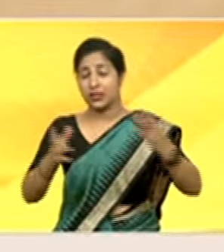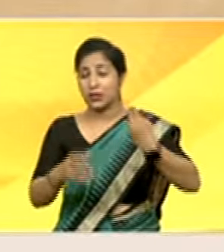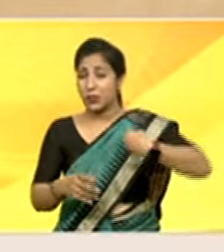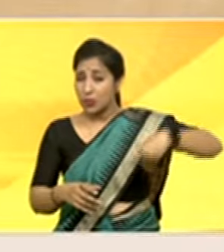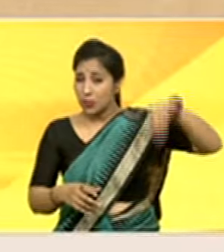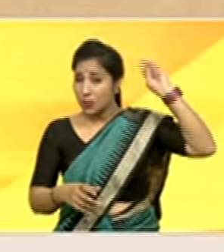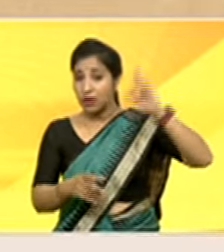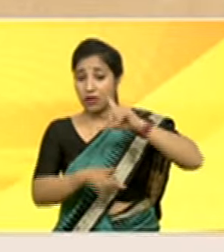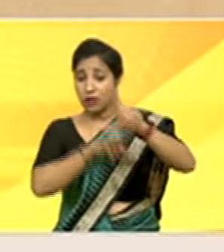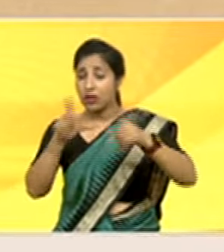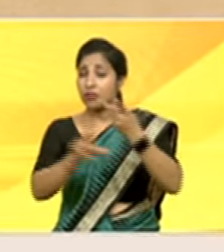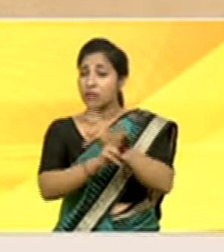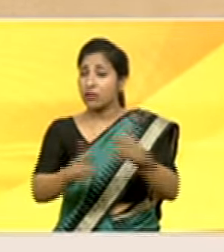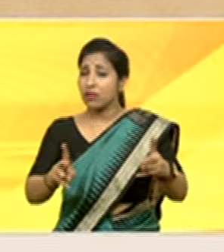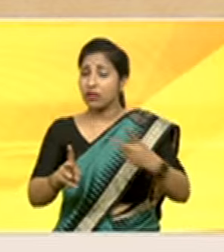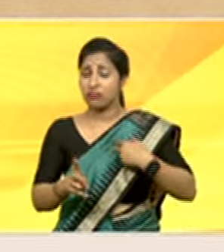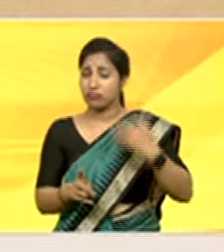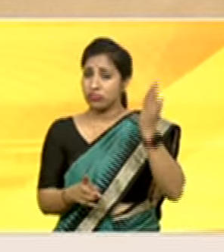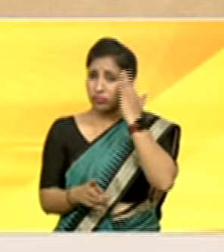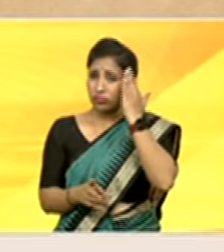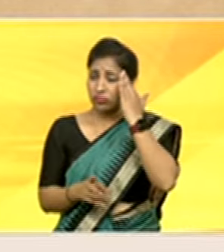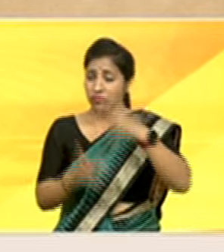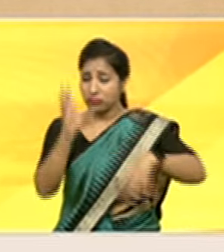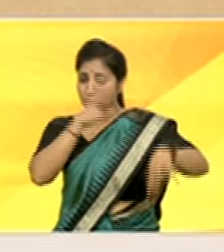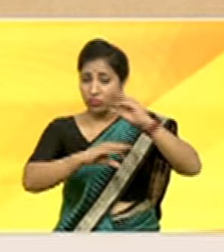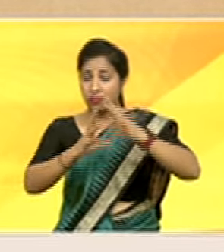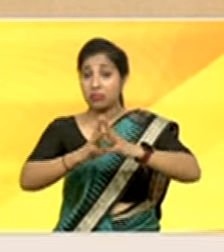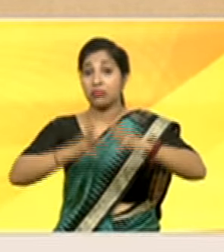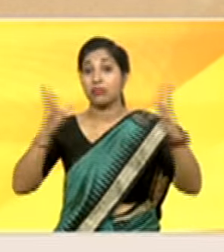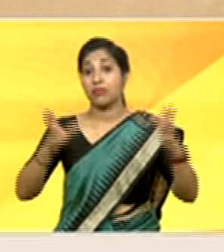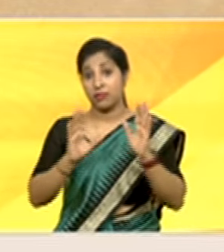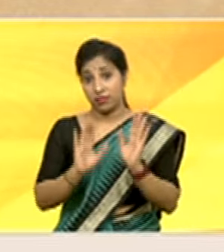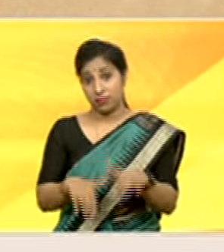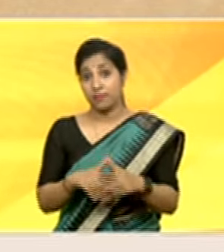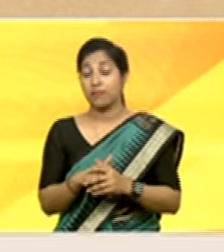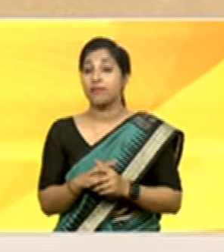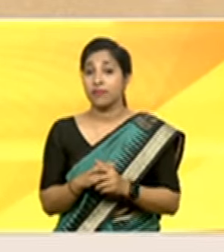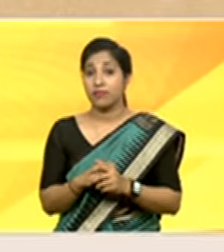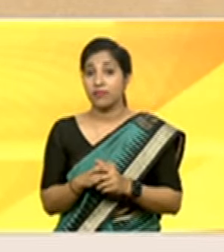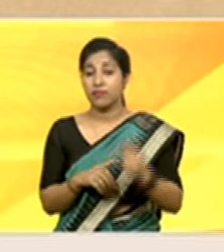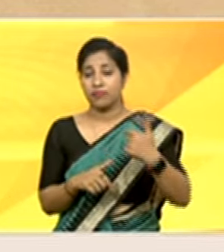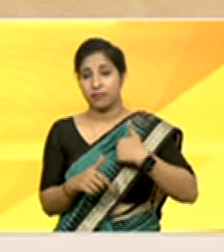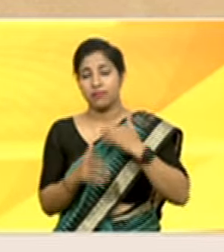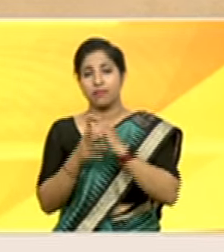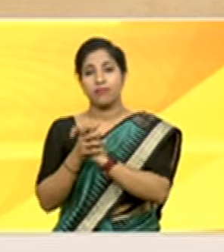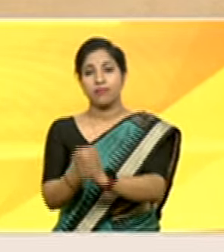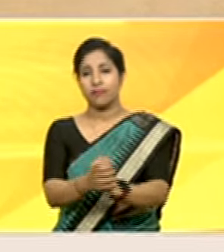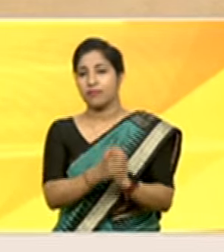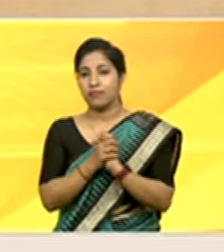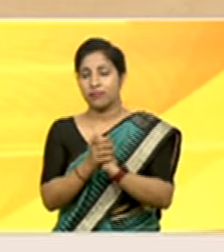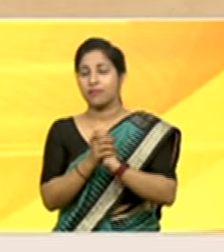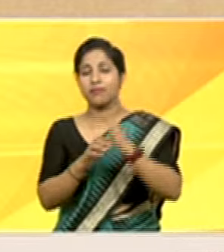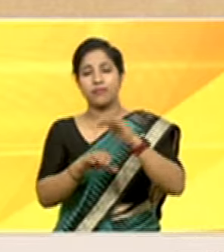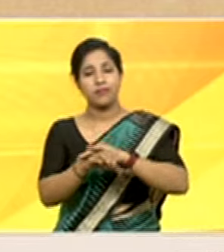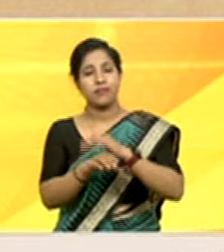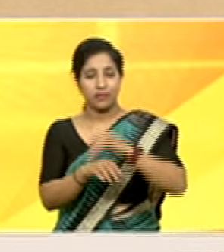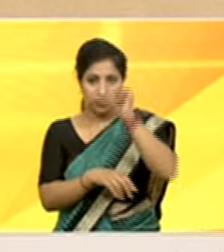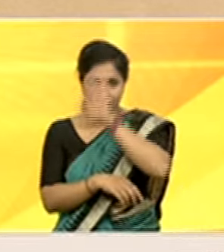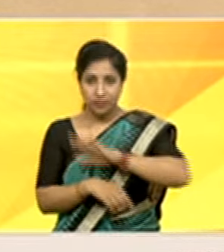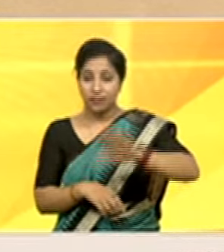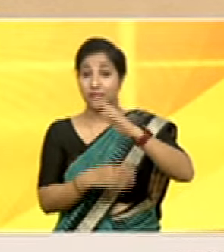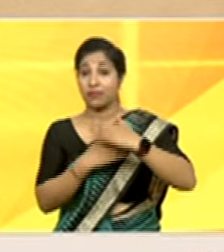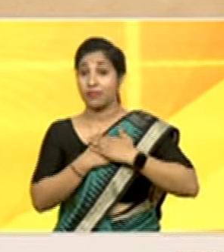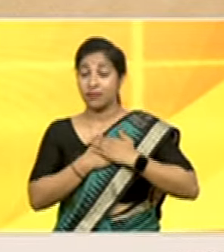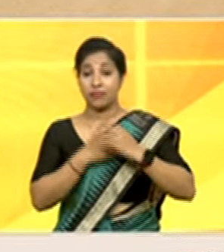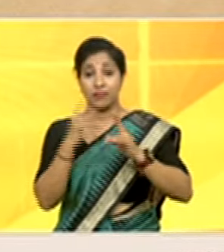और वैज्ञानिक भासा से बहुत कुछ सिखने को मिलेगा। मेरे पैरे देशवासियों मन